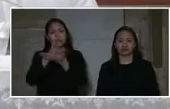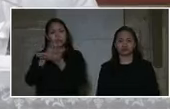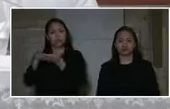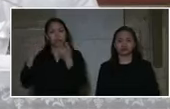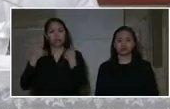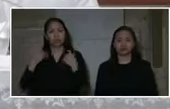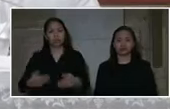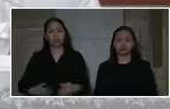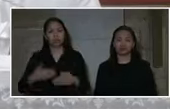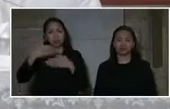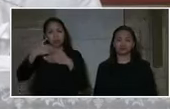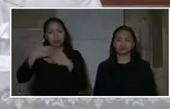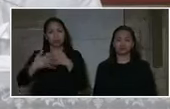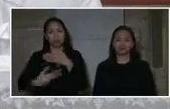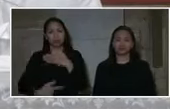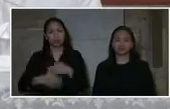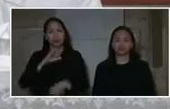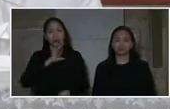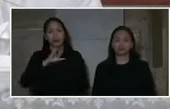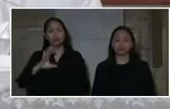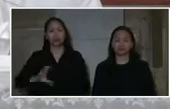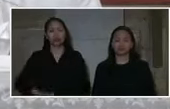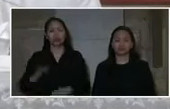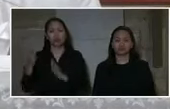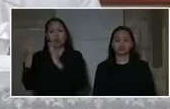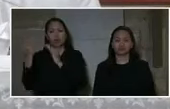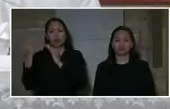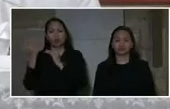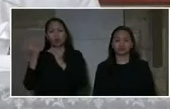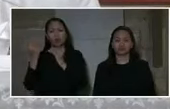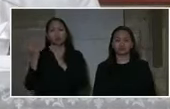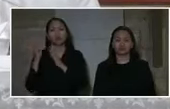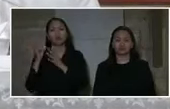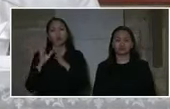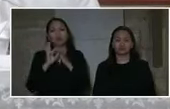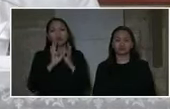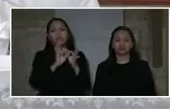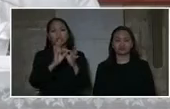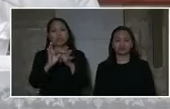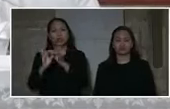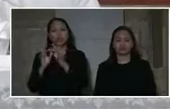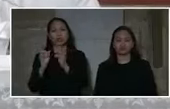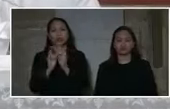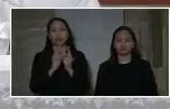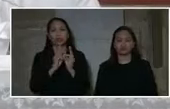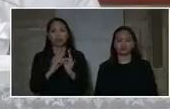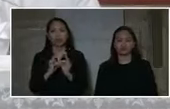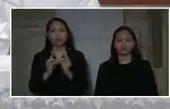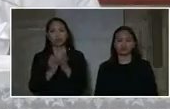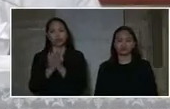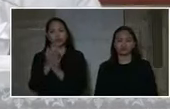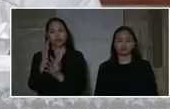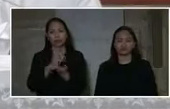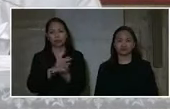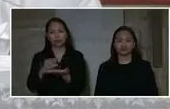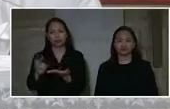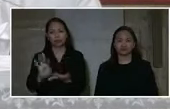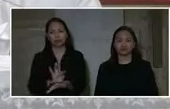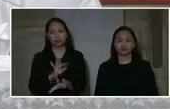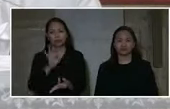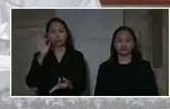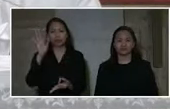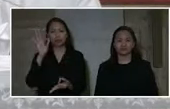magsasalo-salo sa katawan at dugo ni Kristo ay mabuklod sa pagkakaisa sa pamamagitan ng Espiritu